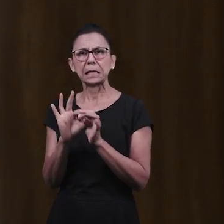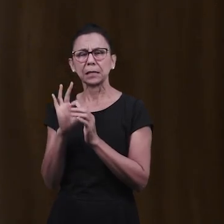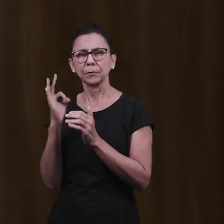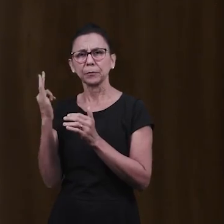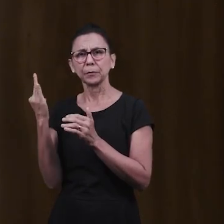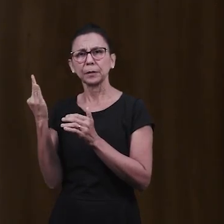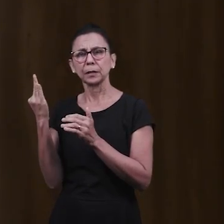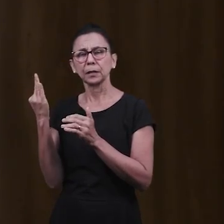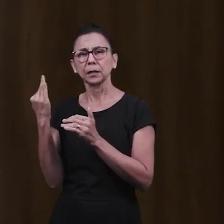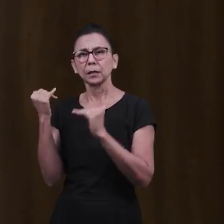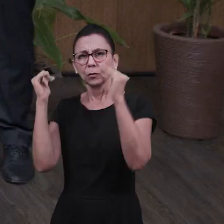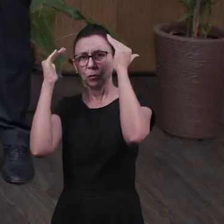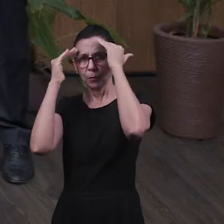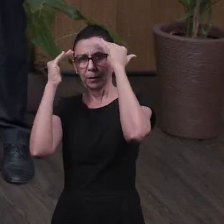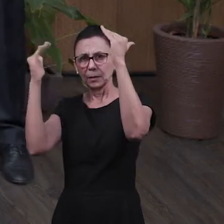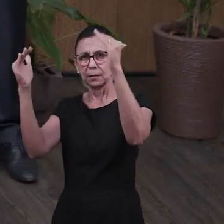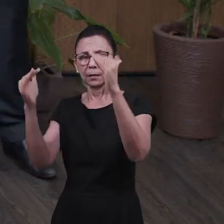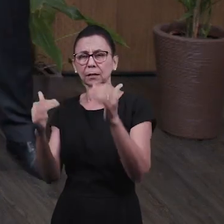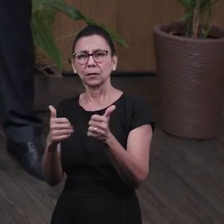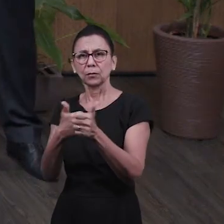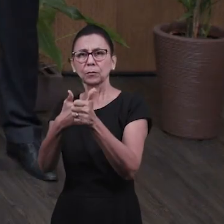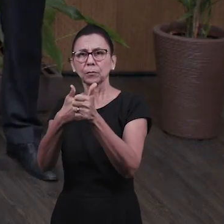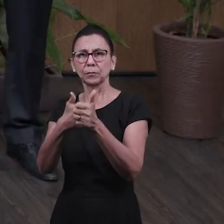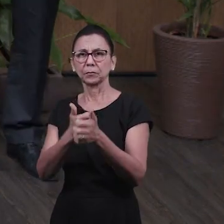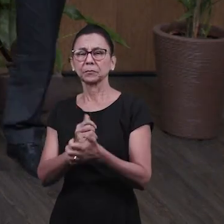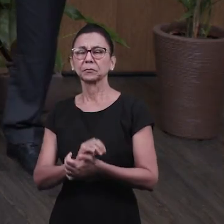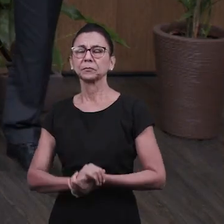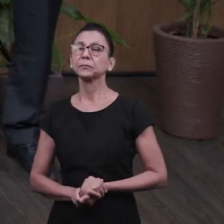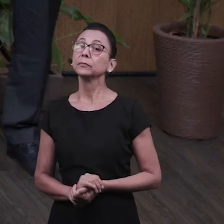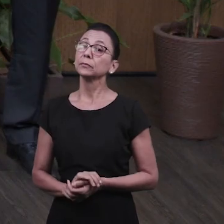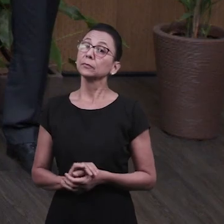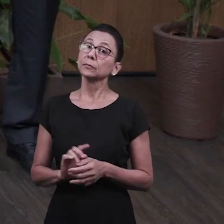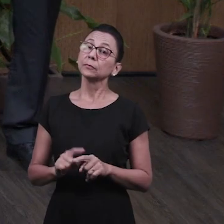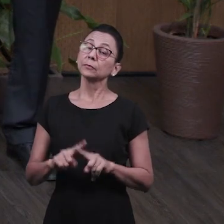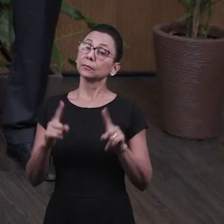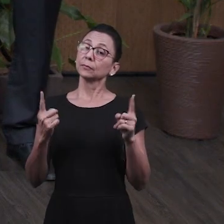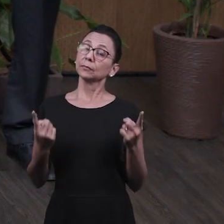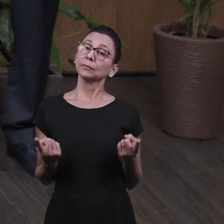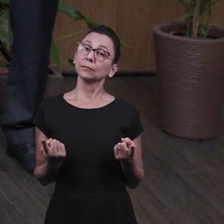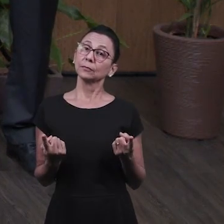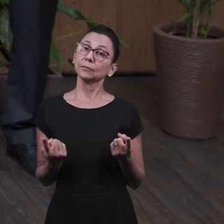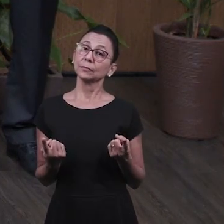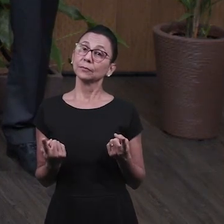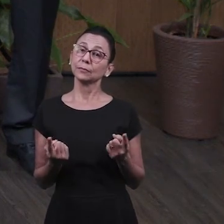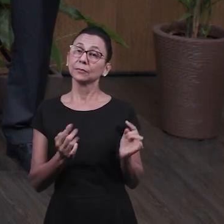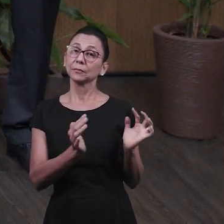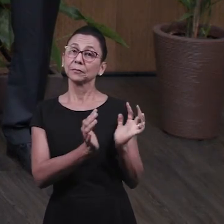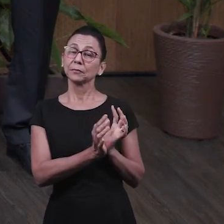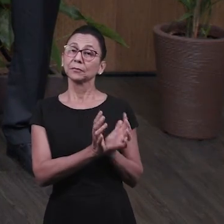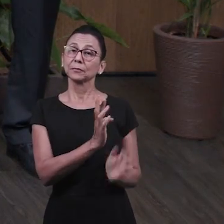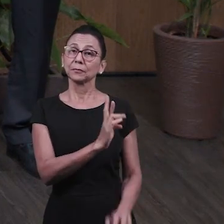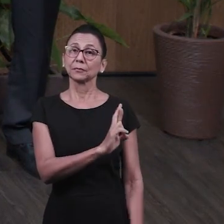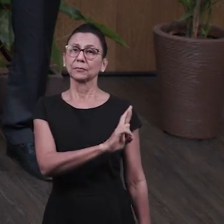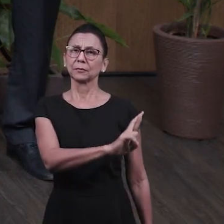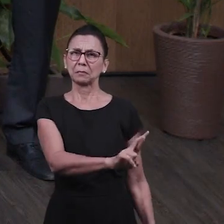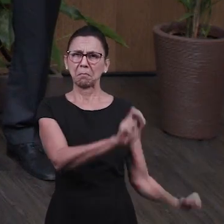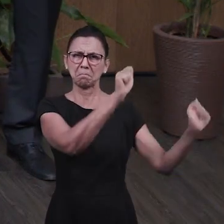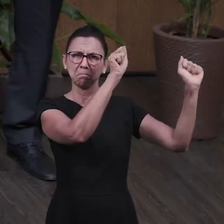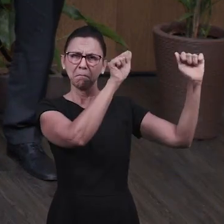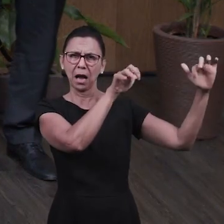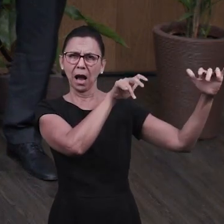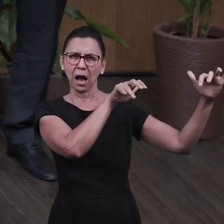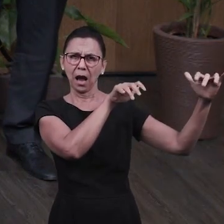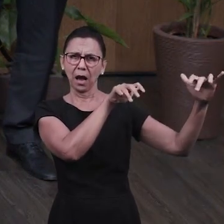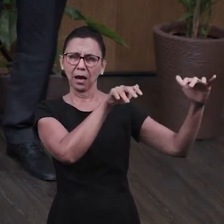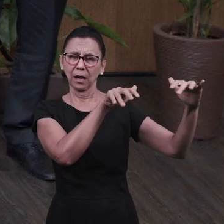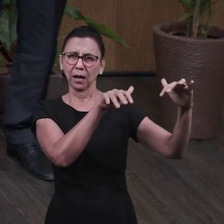dans sa présence qui l'accompagnait. D'autre côté, les religieux et